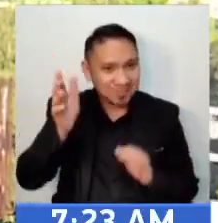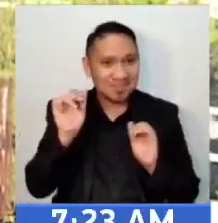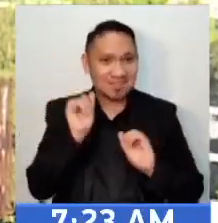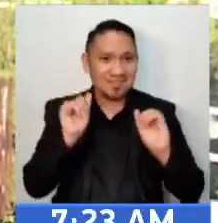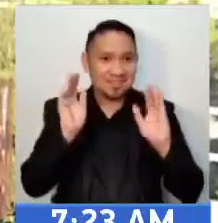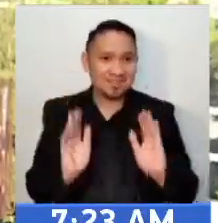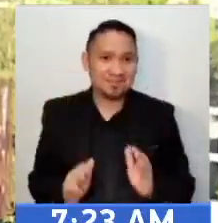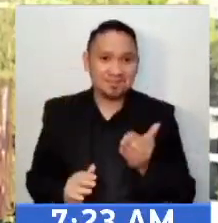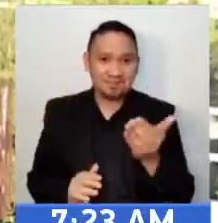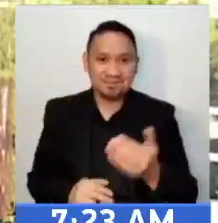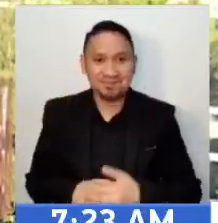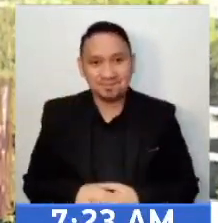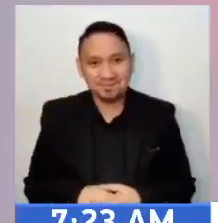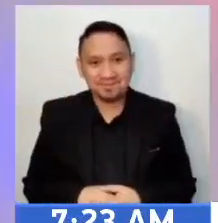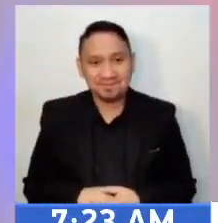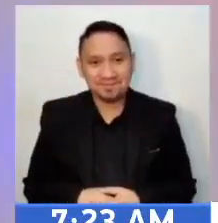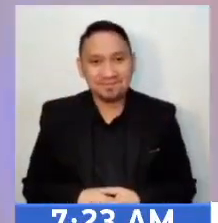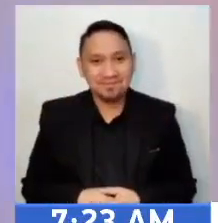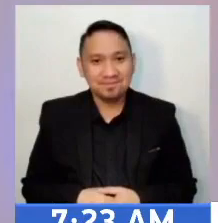ako magtataka.